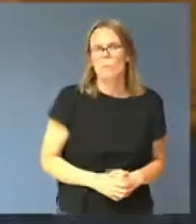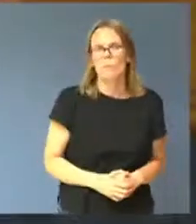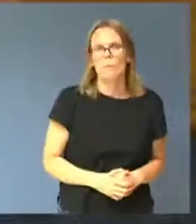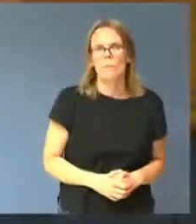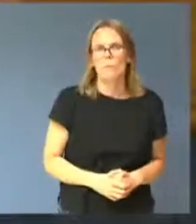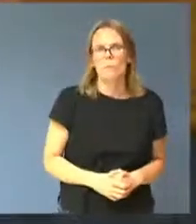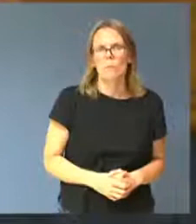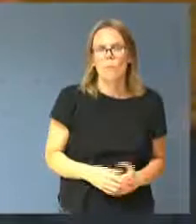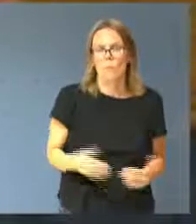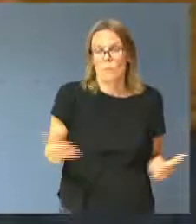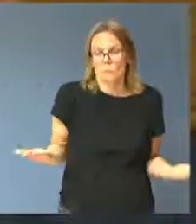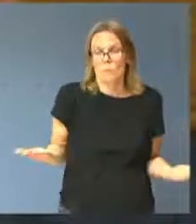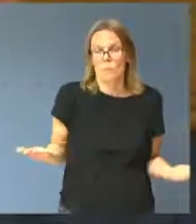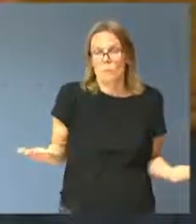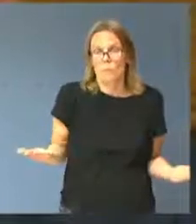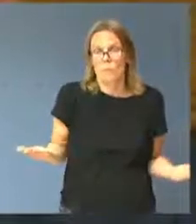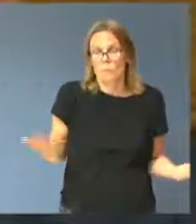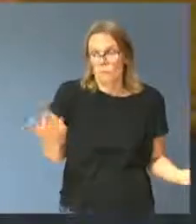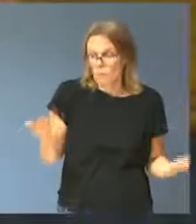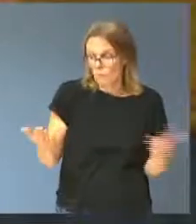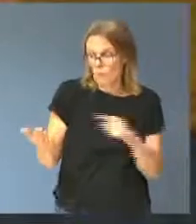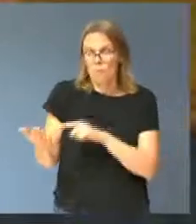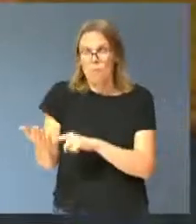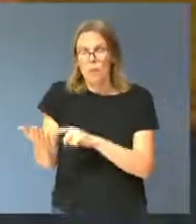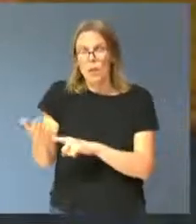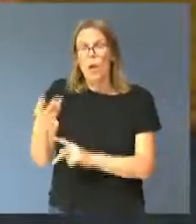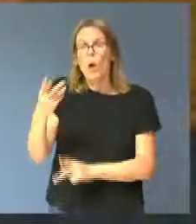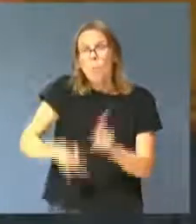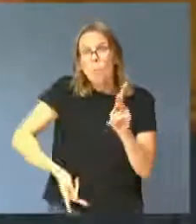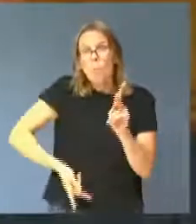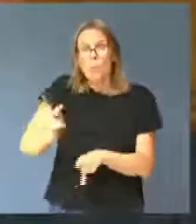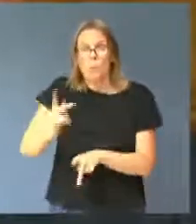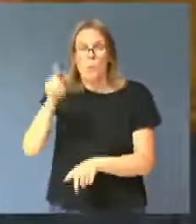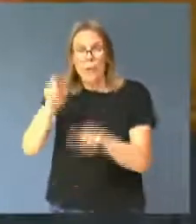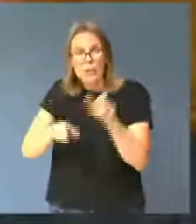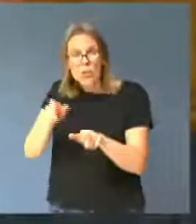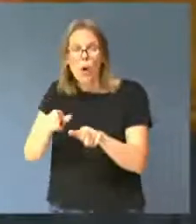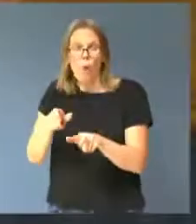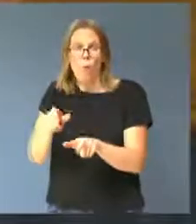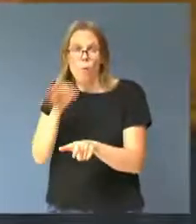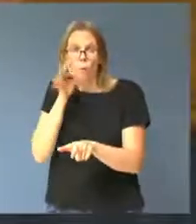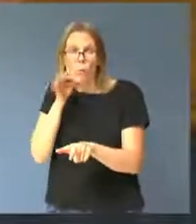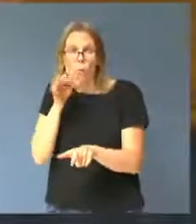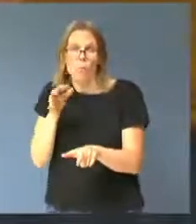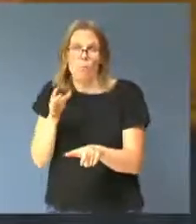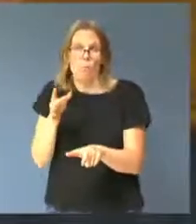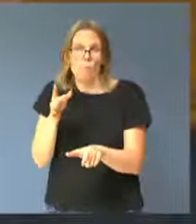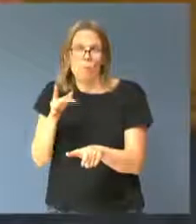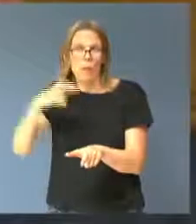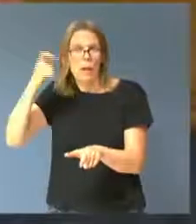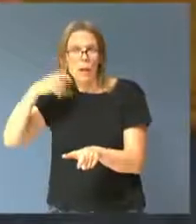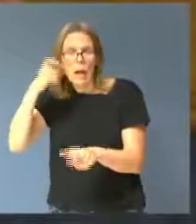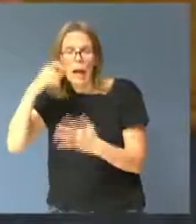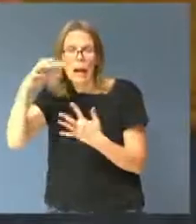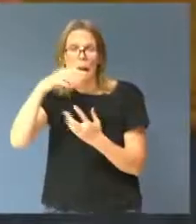Et ce qui est paradoxal, c'est que la France a le nombre de consommateurs le plus important d'Europe. On considère que 12% des Français consomment du cannabis chaque